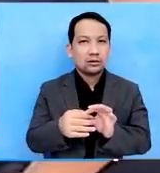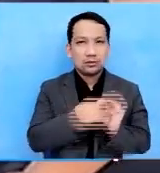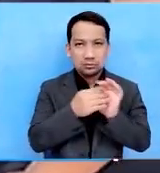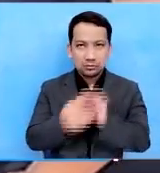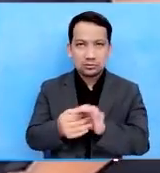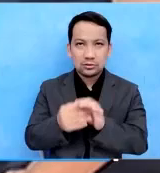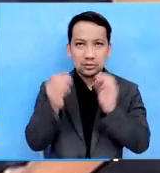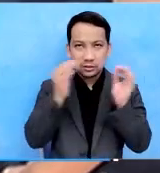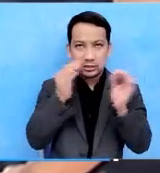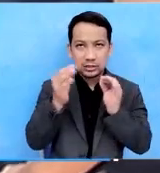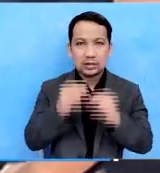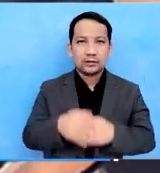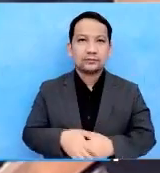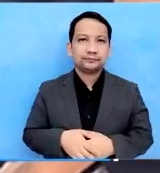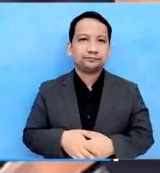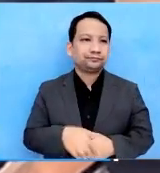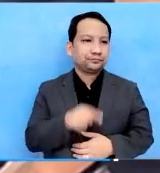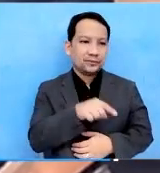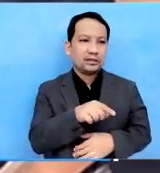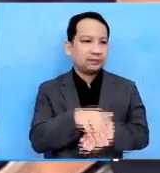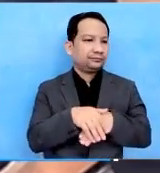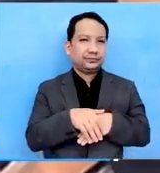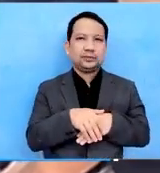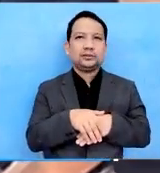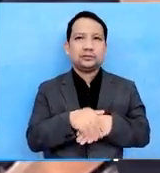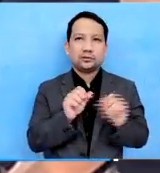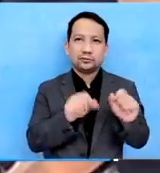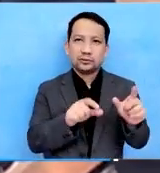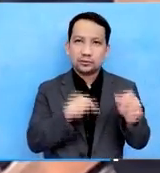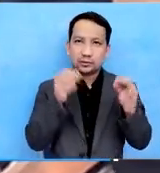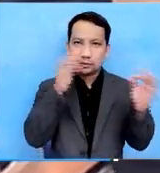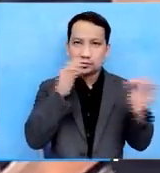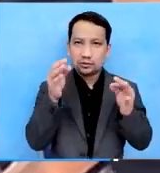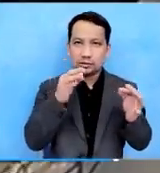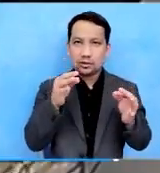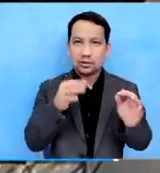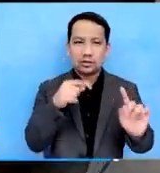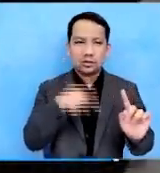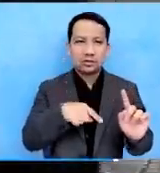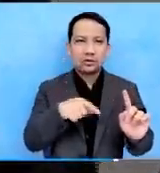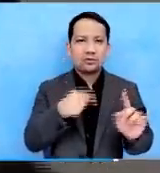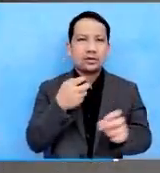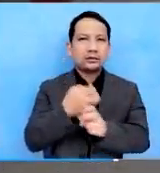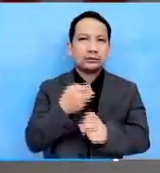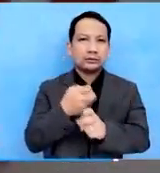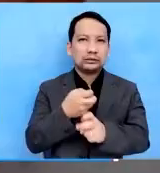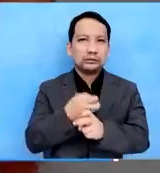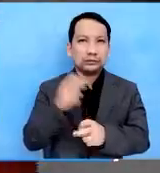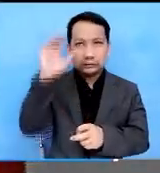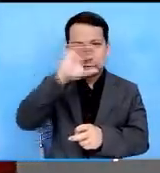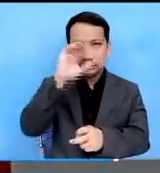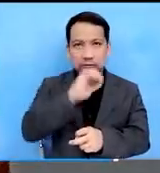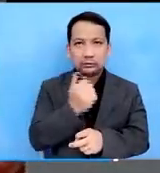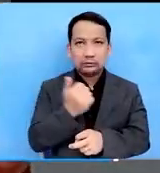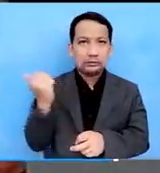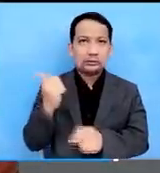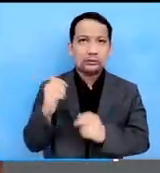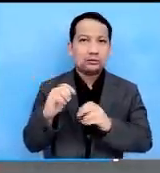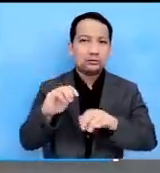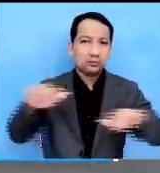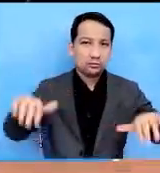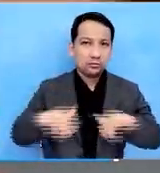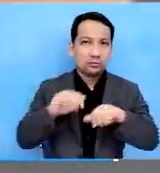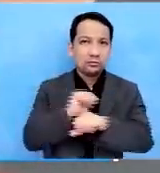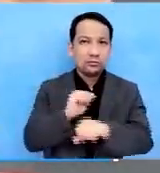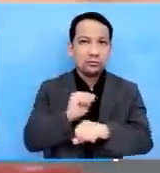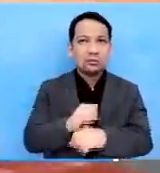pushing. Hindi na tumanggi ang suspect sa pagtutulak ng droga. Anya, hirap kasi siyang makahanap ng ibang trabaho. Kailangan lang po kasi